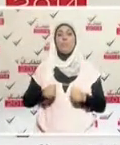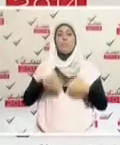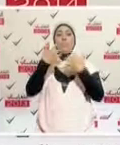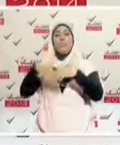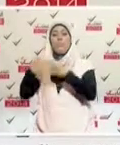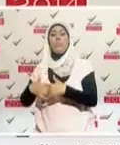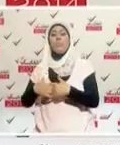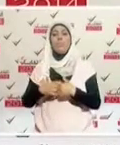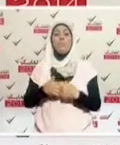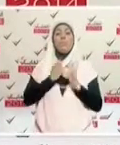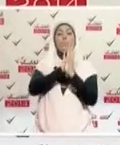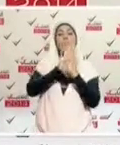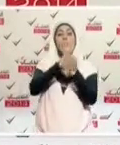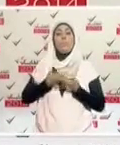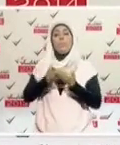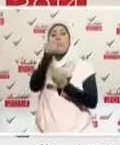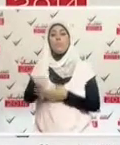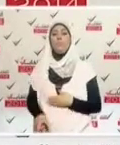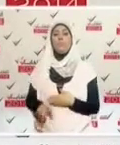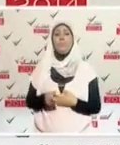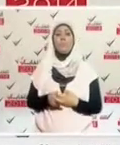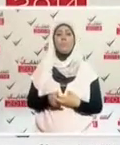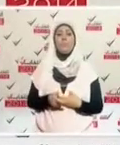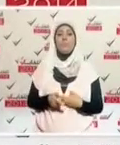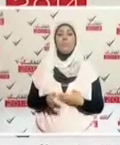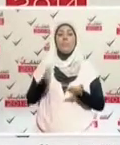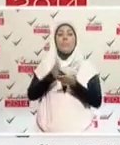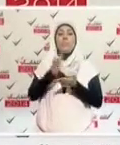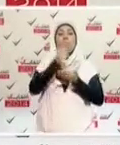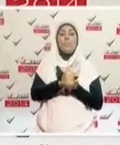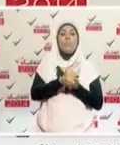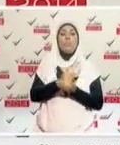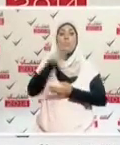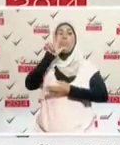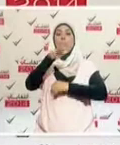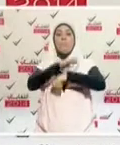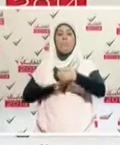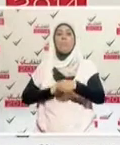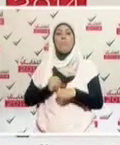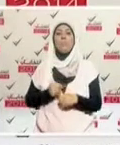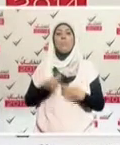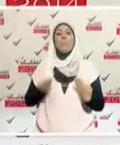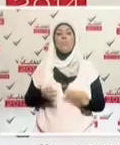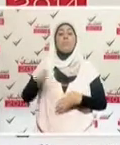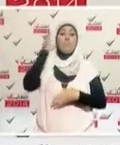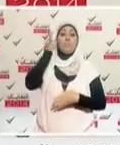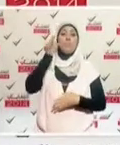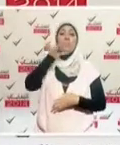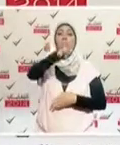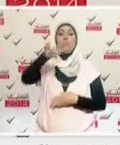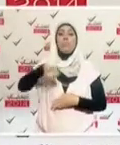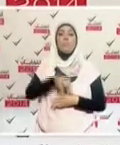منها المواطن. وعلاش لا ما قسموش ولايات القصرين لهذا ولايات القصرين وتالا